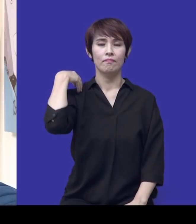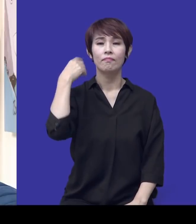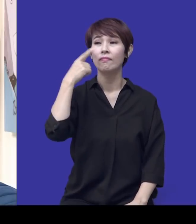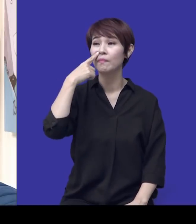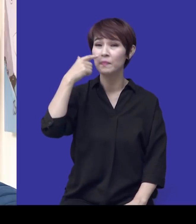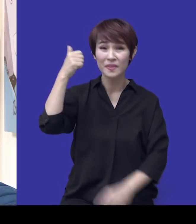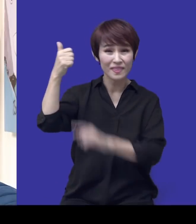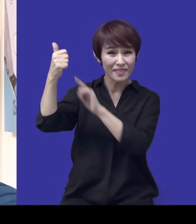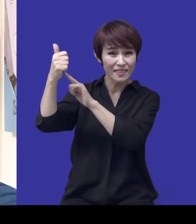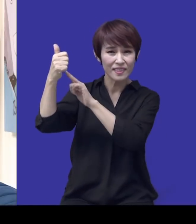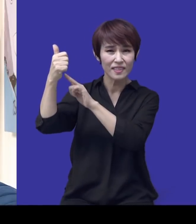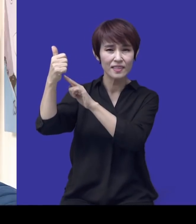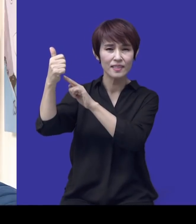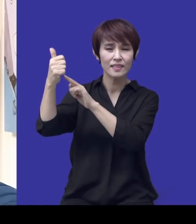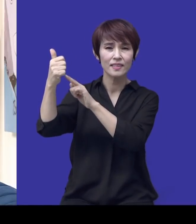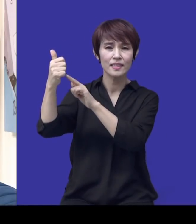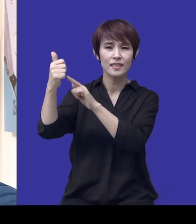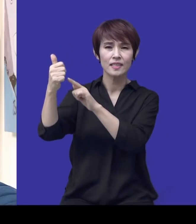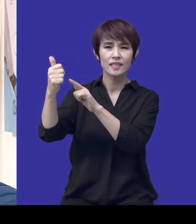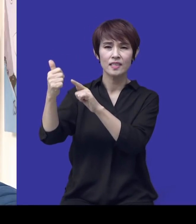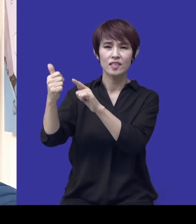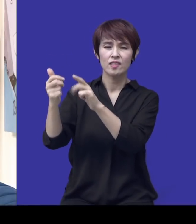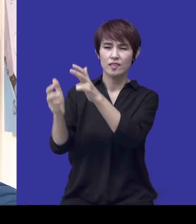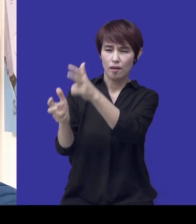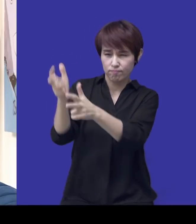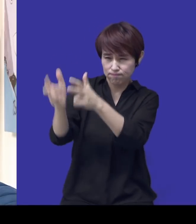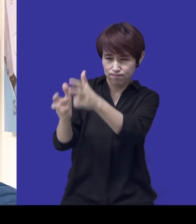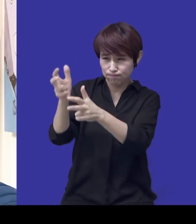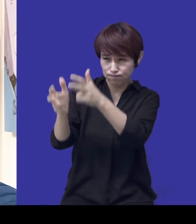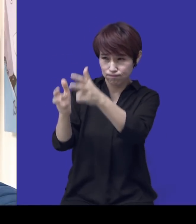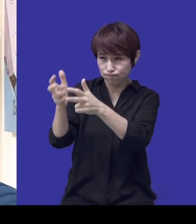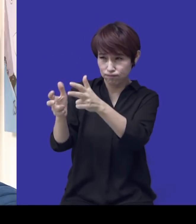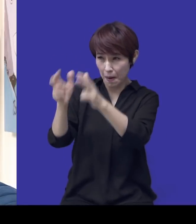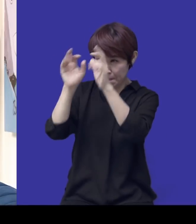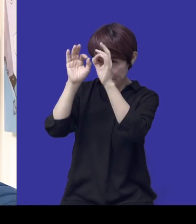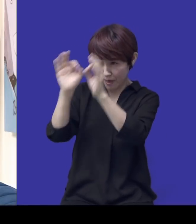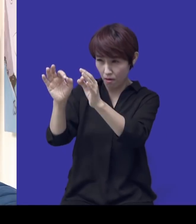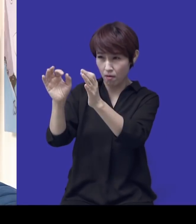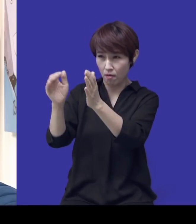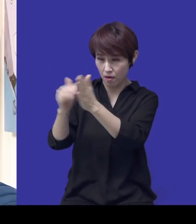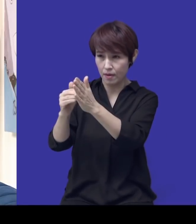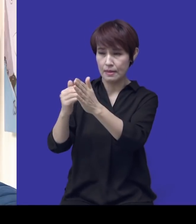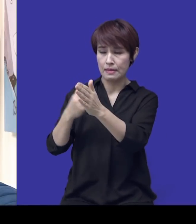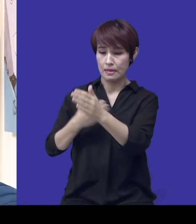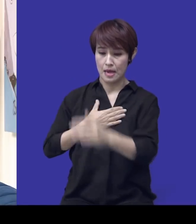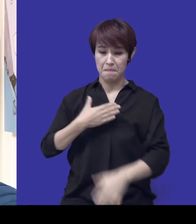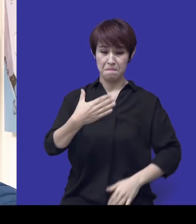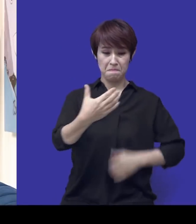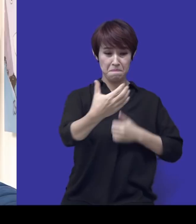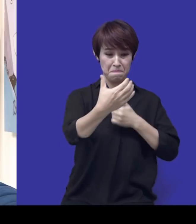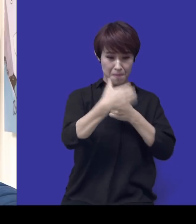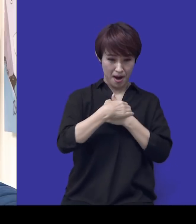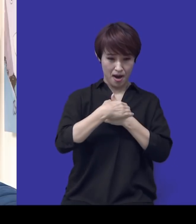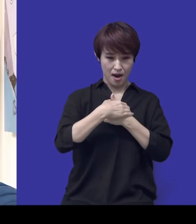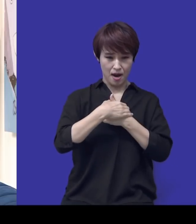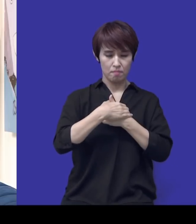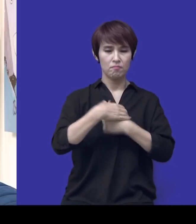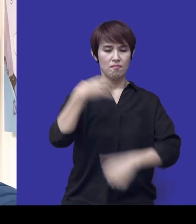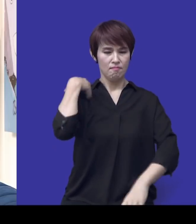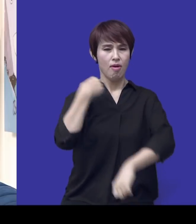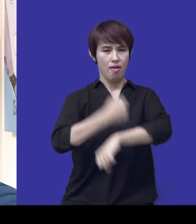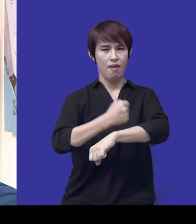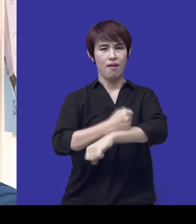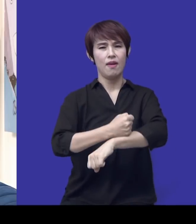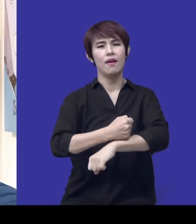사업을 그렇게 온몸으로 하시는 걸 봤기 때문에 무조건 나에게 맡겨진 일은 내가 어떻게 해서든 책임져야 된다는